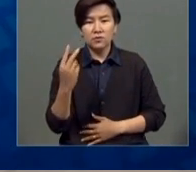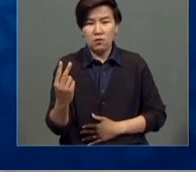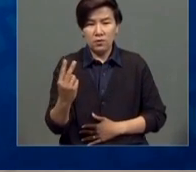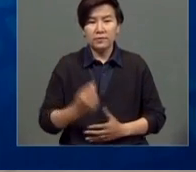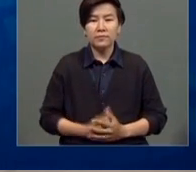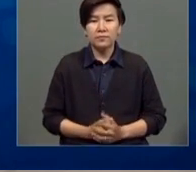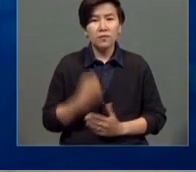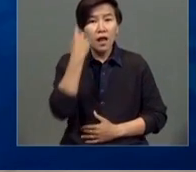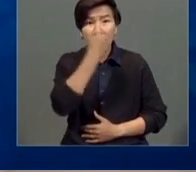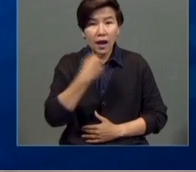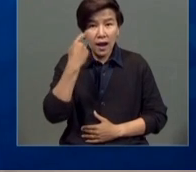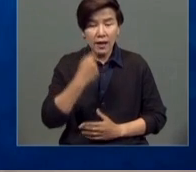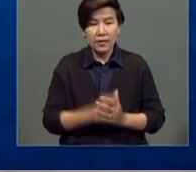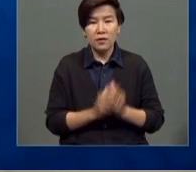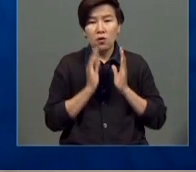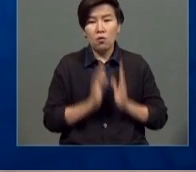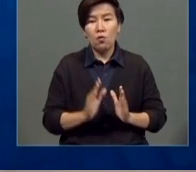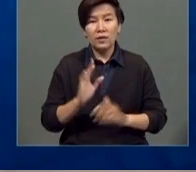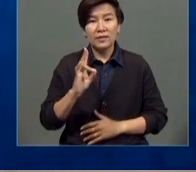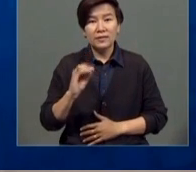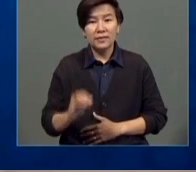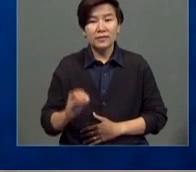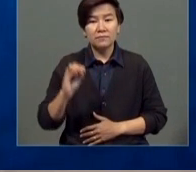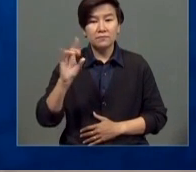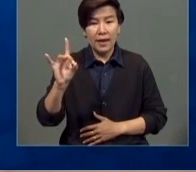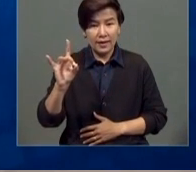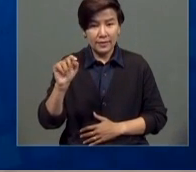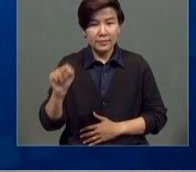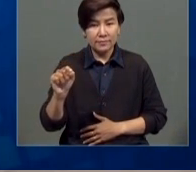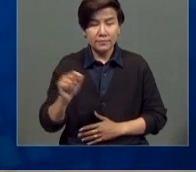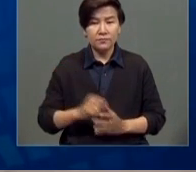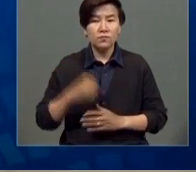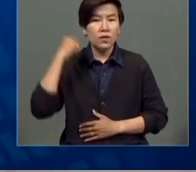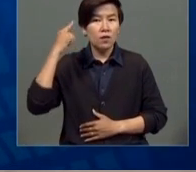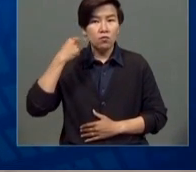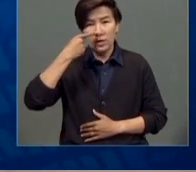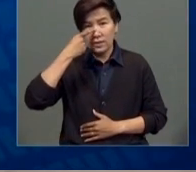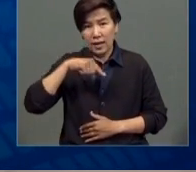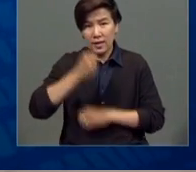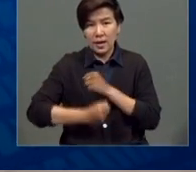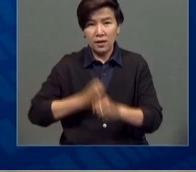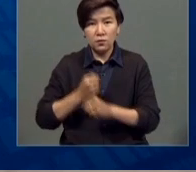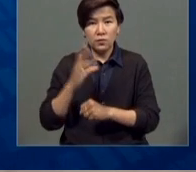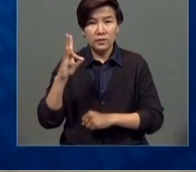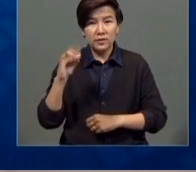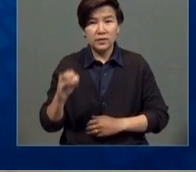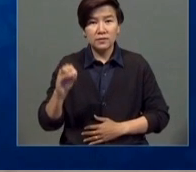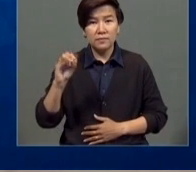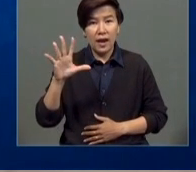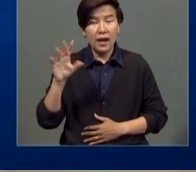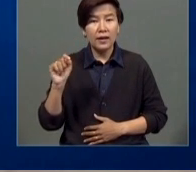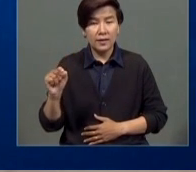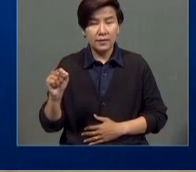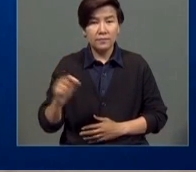ควิดเพิ่มเติมรายละเอียดเล่ามาตั้งแต่ TNN ประเด็นใหญ่แล้วแหละแต่เดี๋ยวเล่าให้ฟังอีกรอบนึงดูตัวเลขวันนี้นะวันนี้เรามีผู้ติ